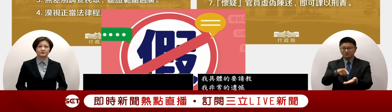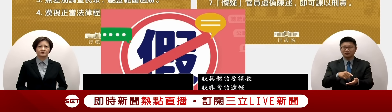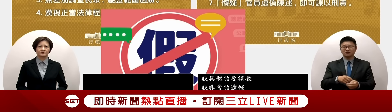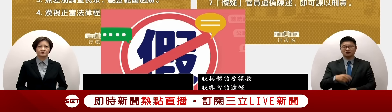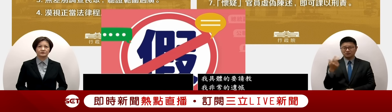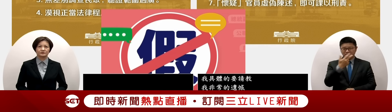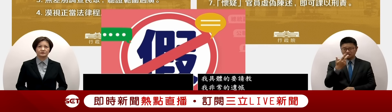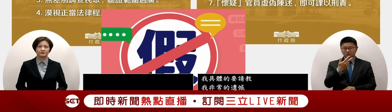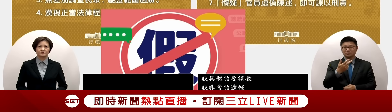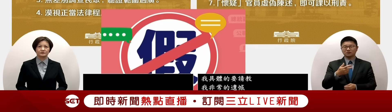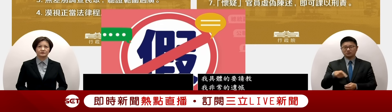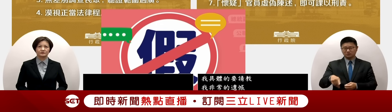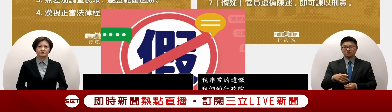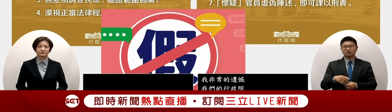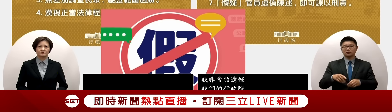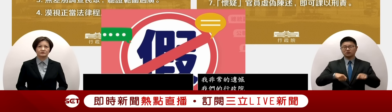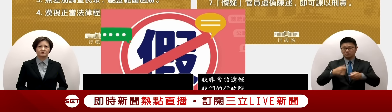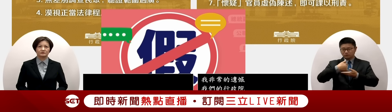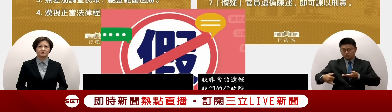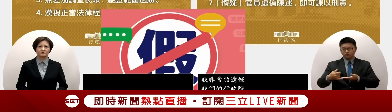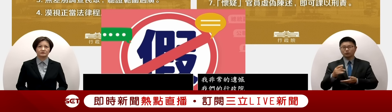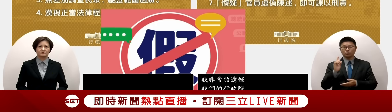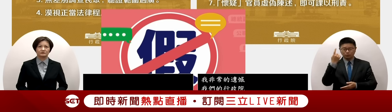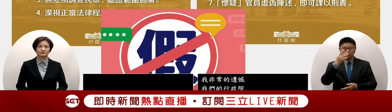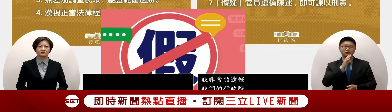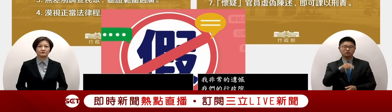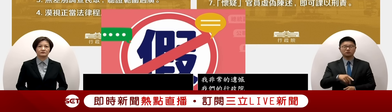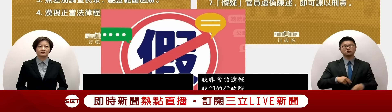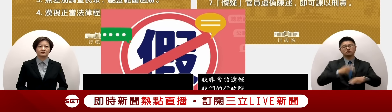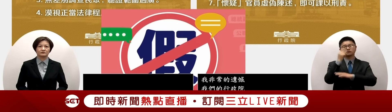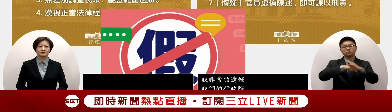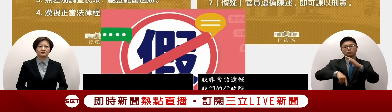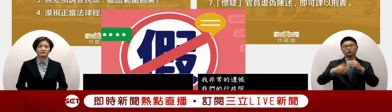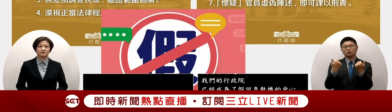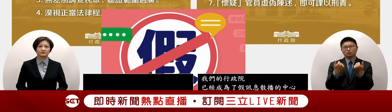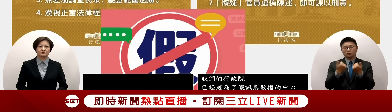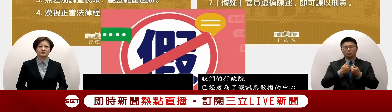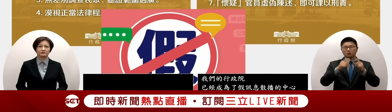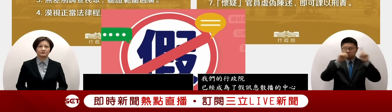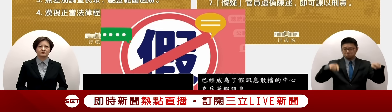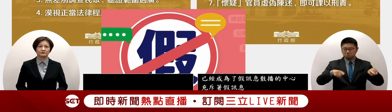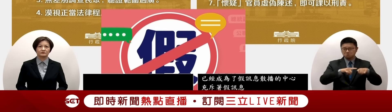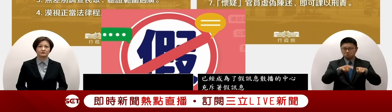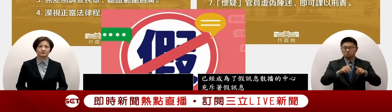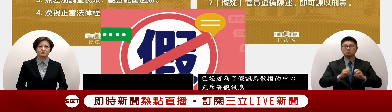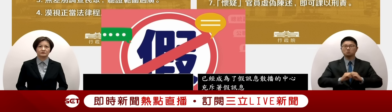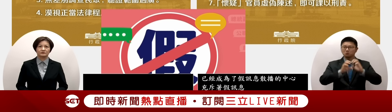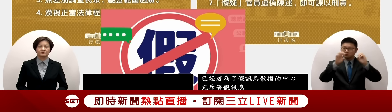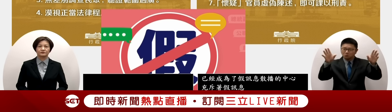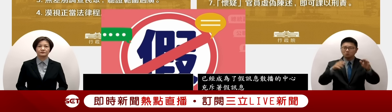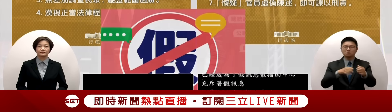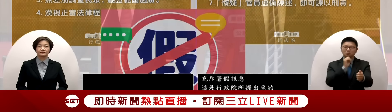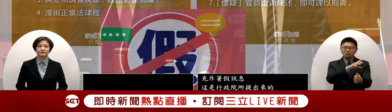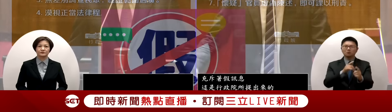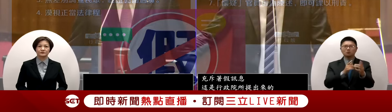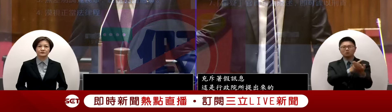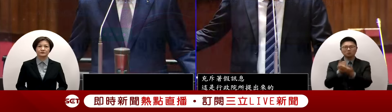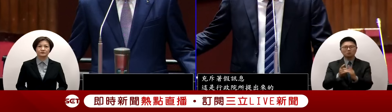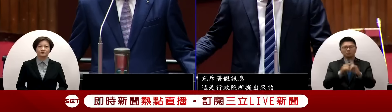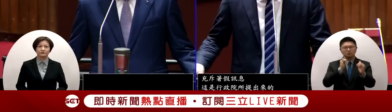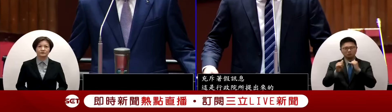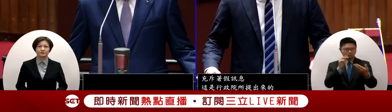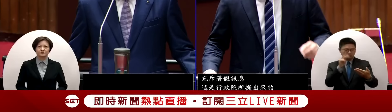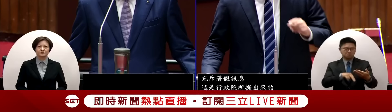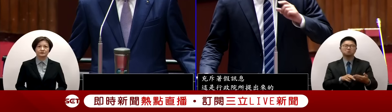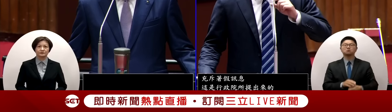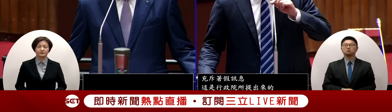议原因，借由行政院的院会散播这个图卡到台湾每一个公民啊的手上。